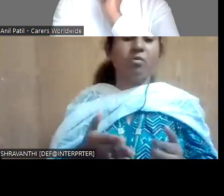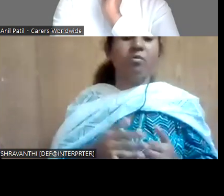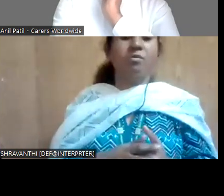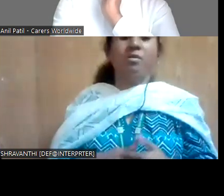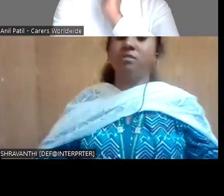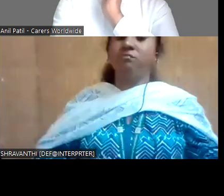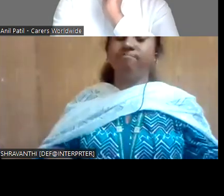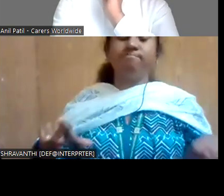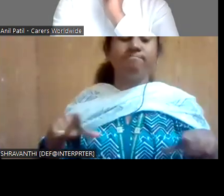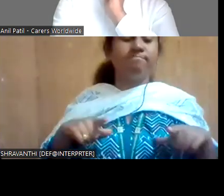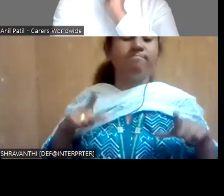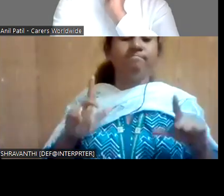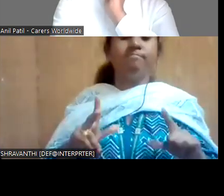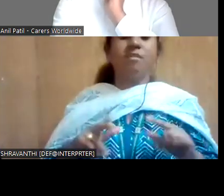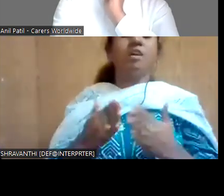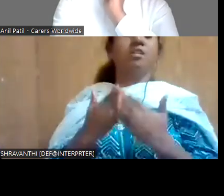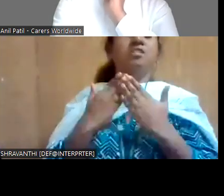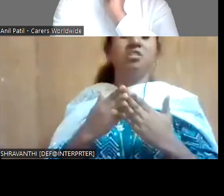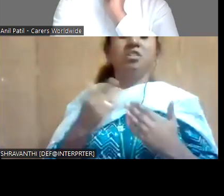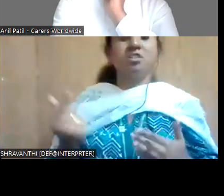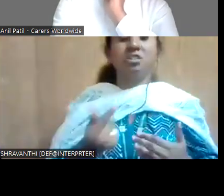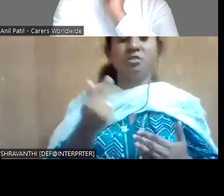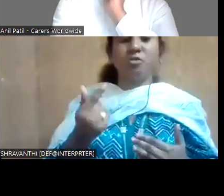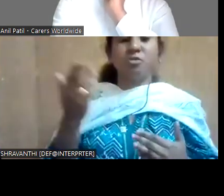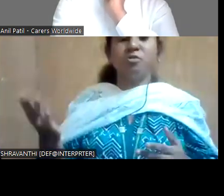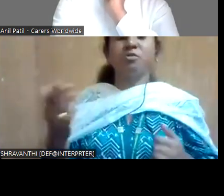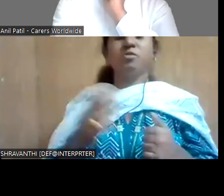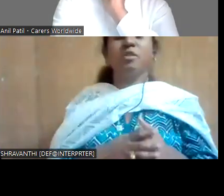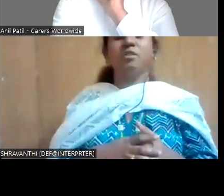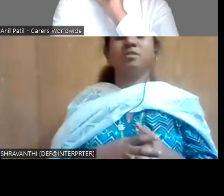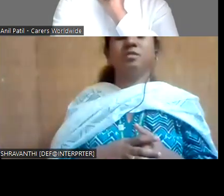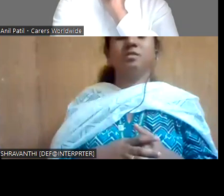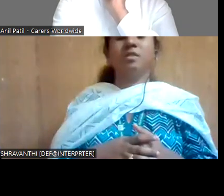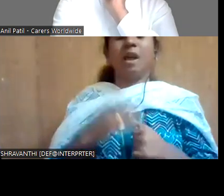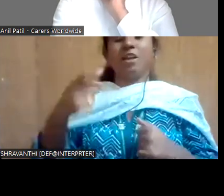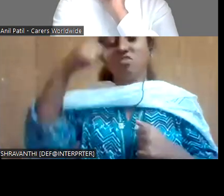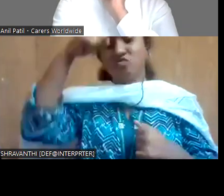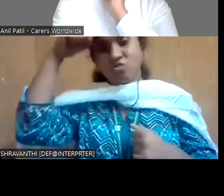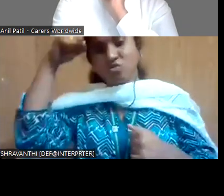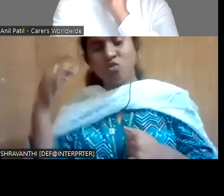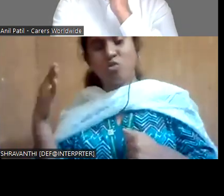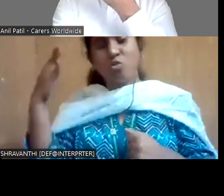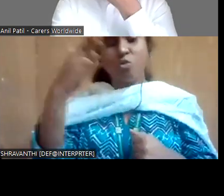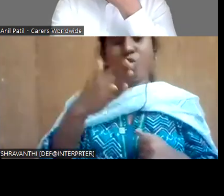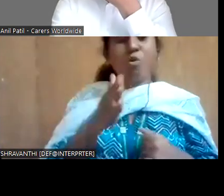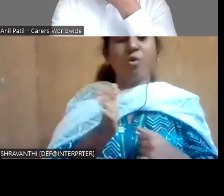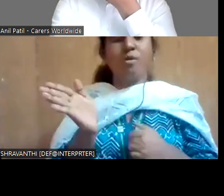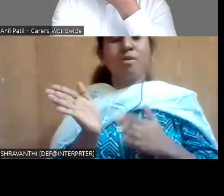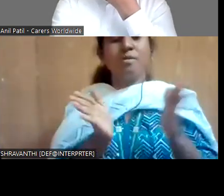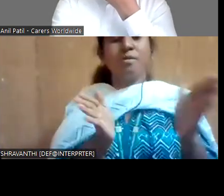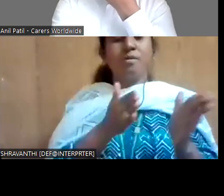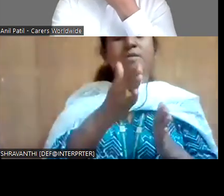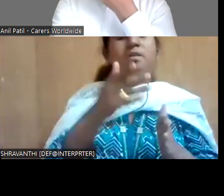आगे क्या होना है और बच्चा किस फील्ड में अच्छे से करे जाने मतलब जाएगा, तो वो सब भी चीजें